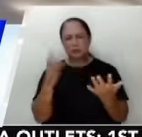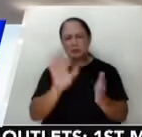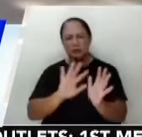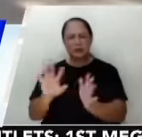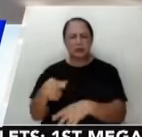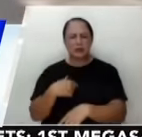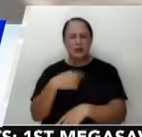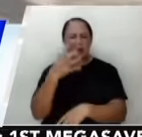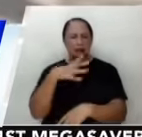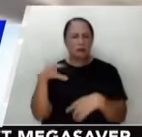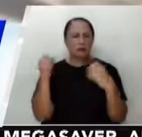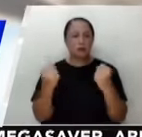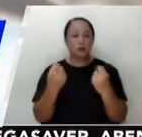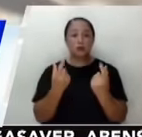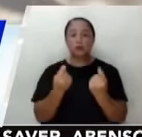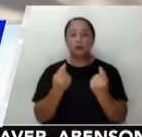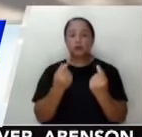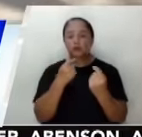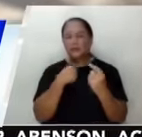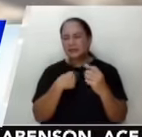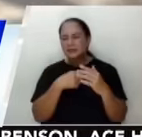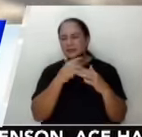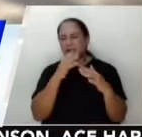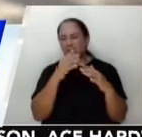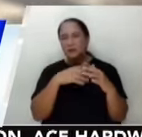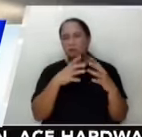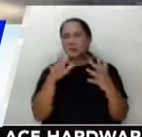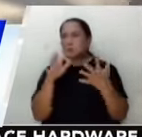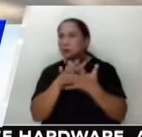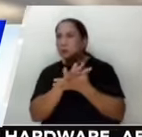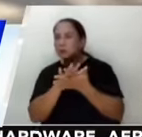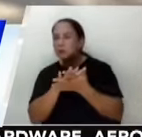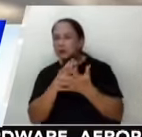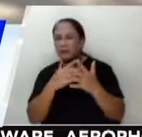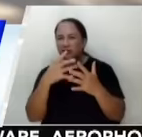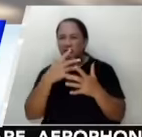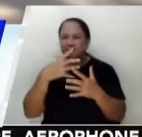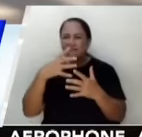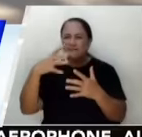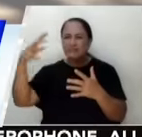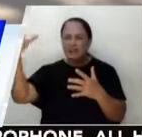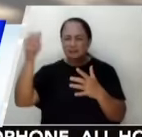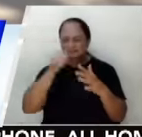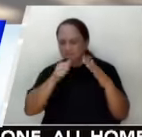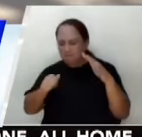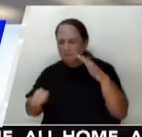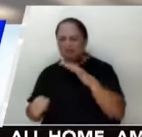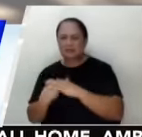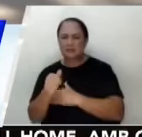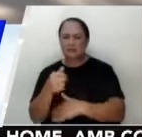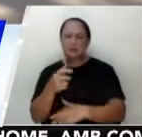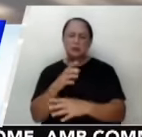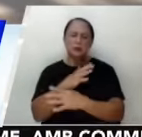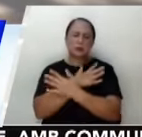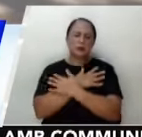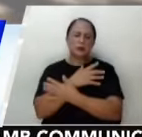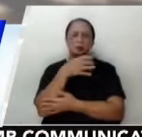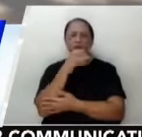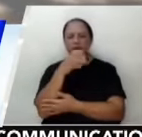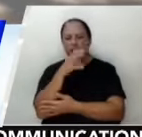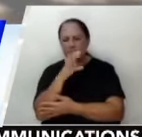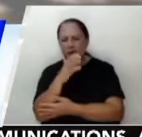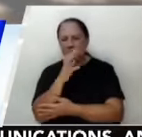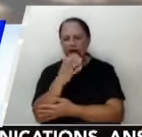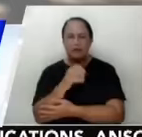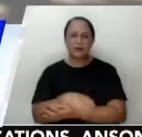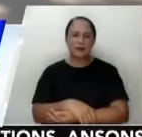lang po, nagsisilong lang po ako, tapos pahinga ng konti, inom ng tubig. Pero kailangan talaga namin yung trabaho.